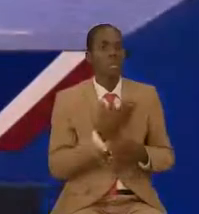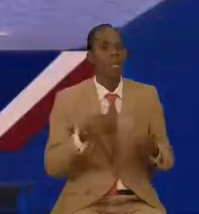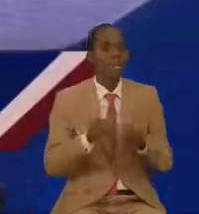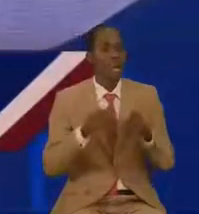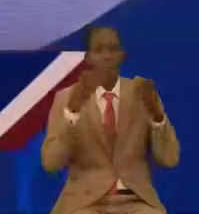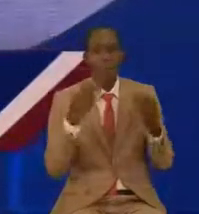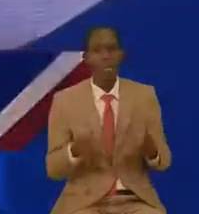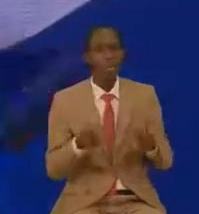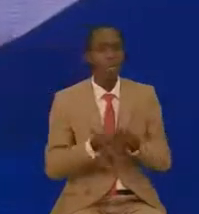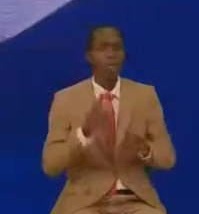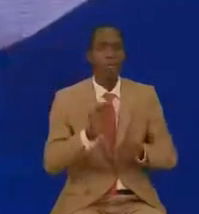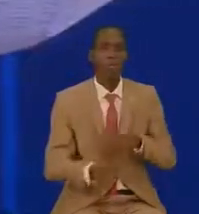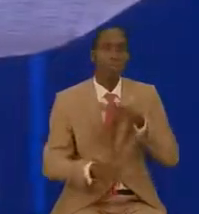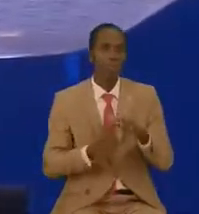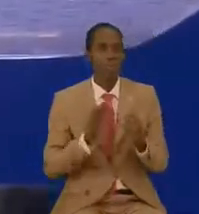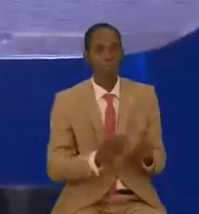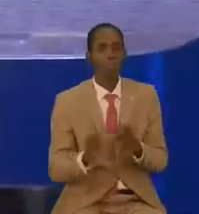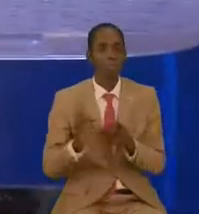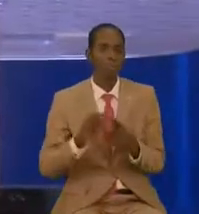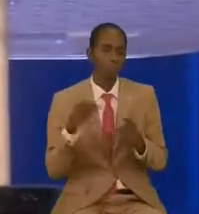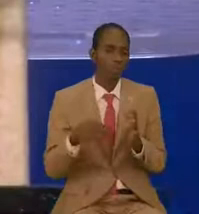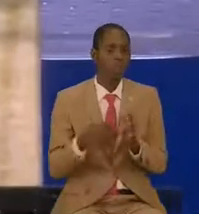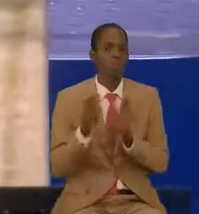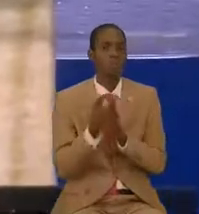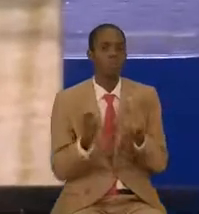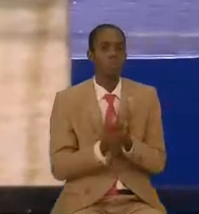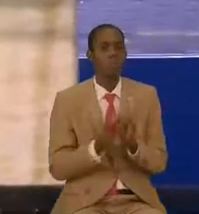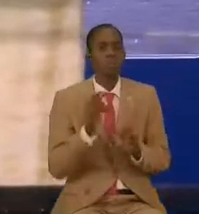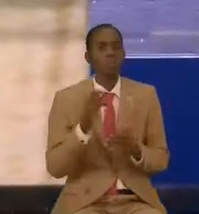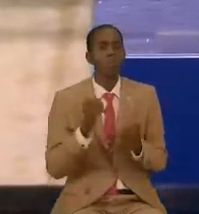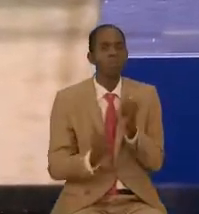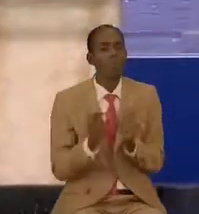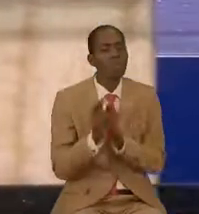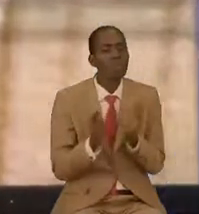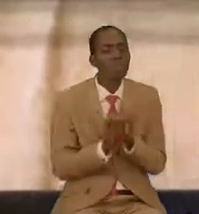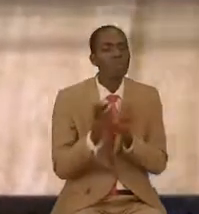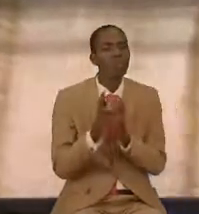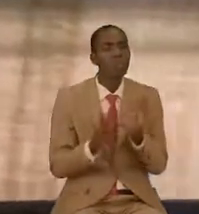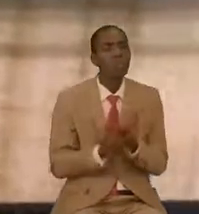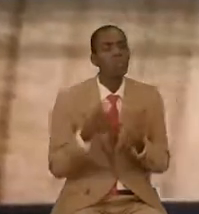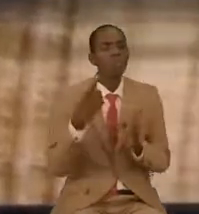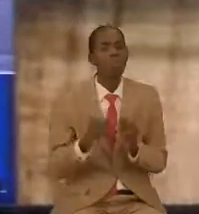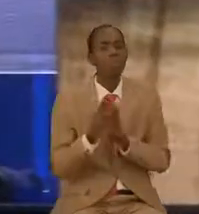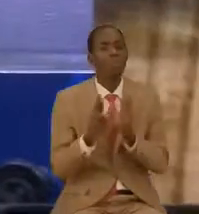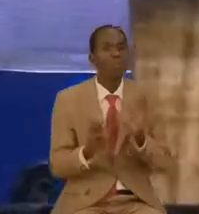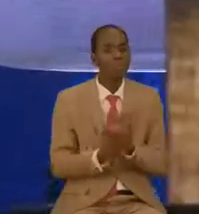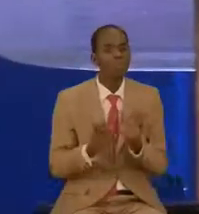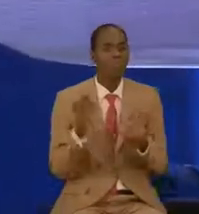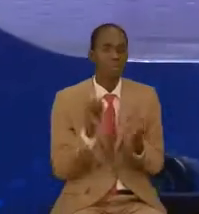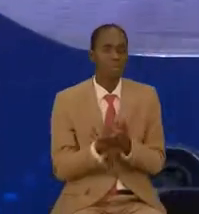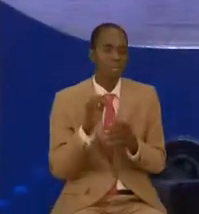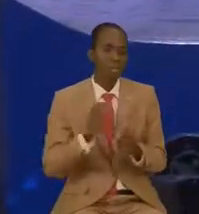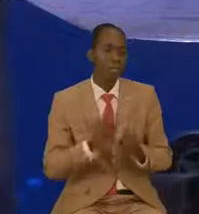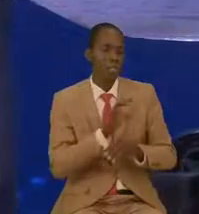Paix et miséricorde sur tous ceux qui suivront cette règle. Quelle règle? La